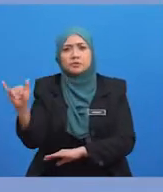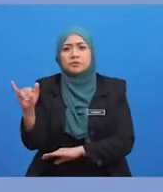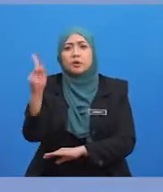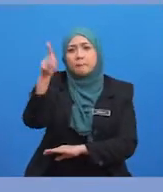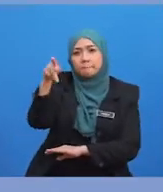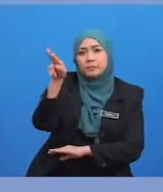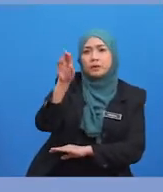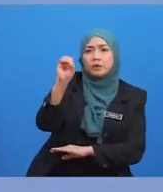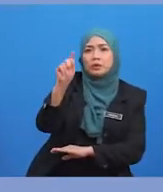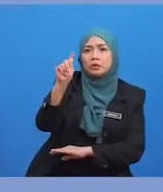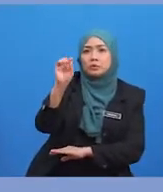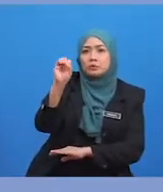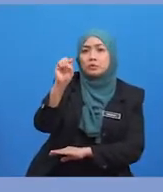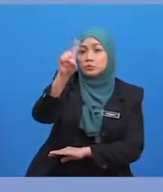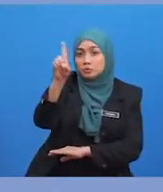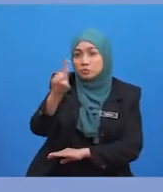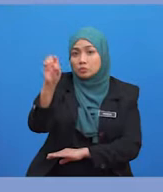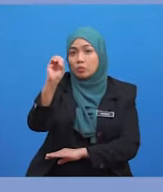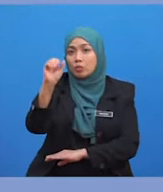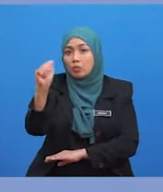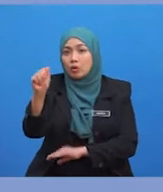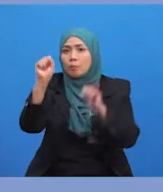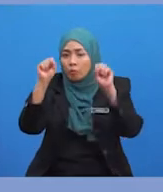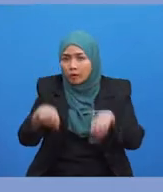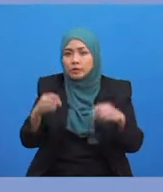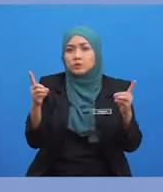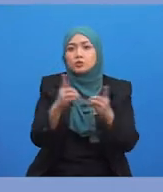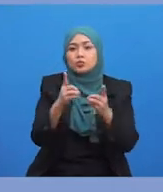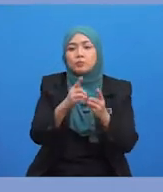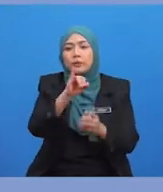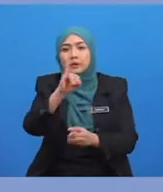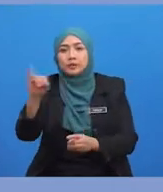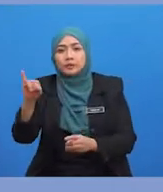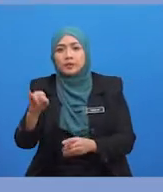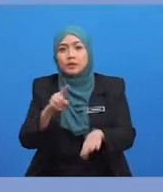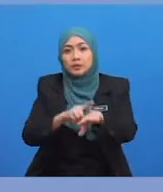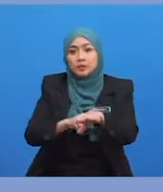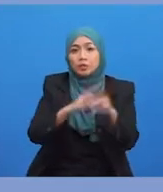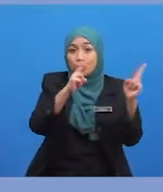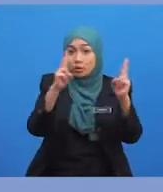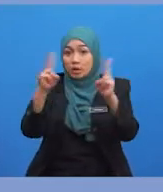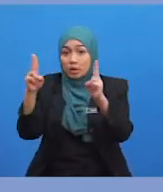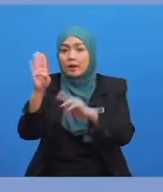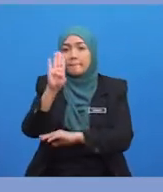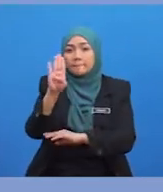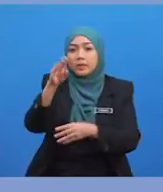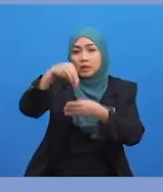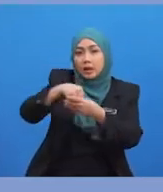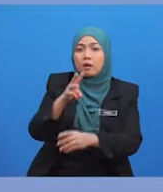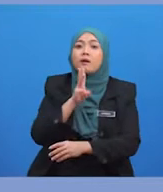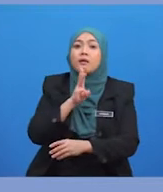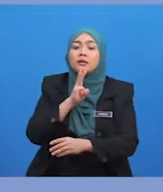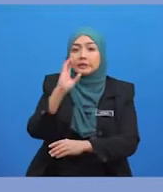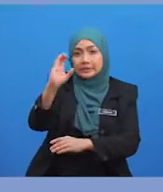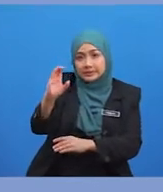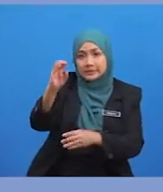dijumpai? A, di udara. B, di dalam air. C, di dalam makanan. D, di